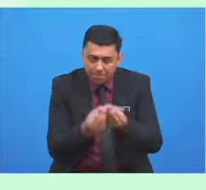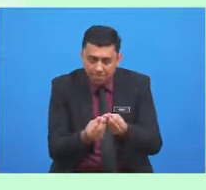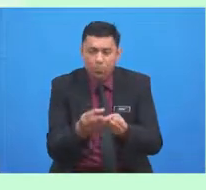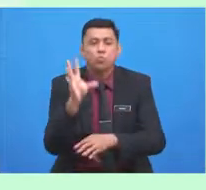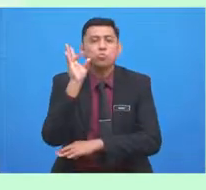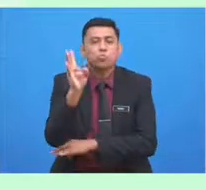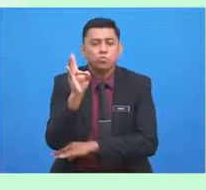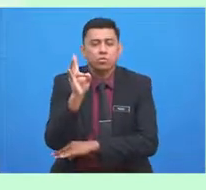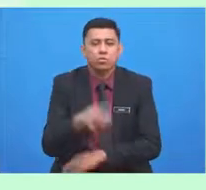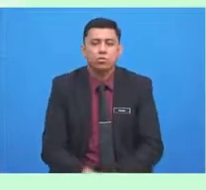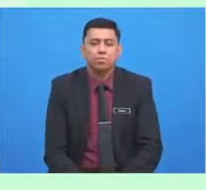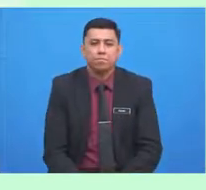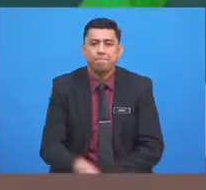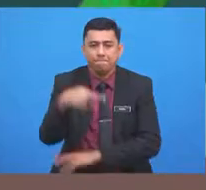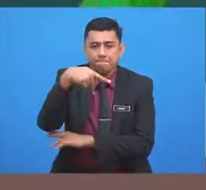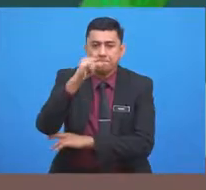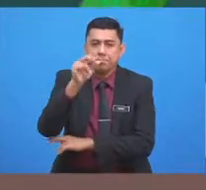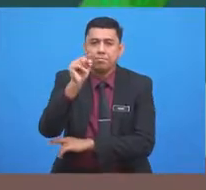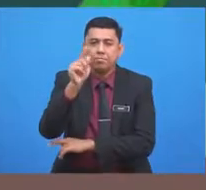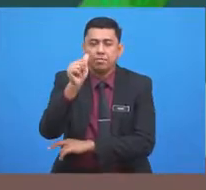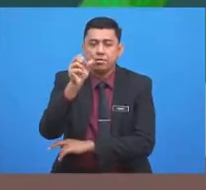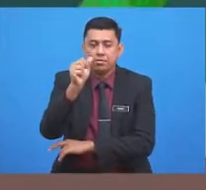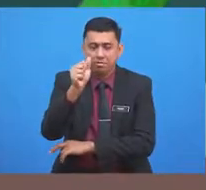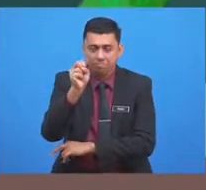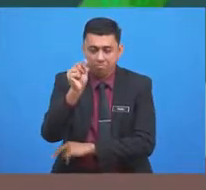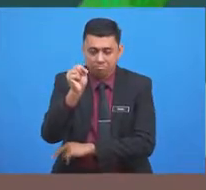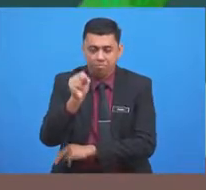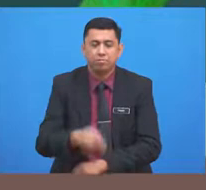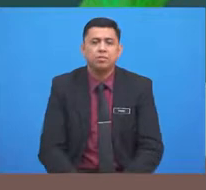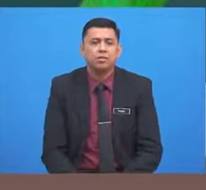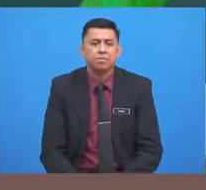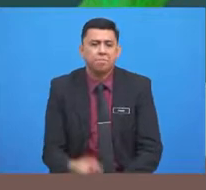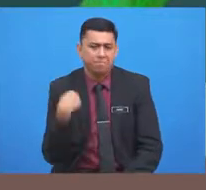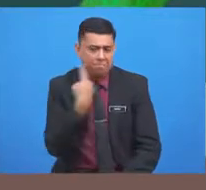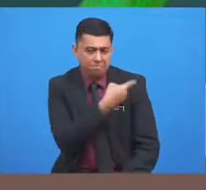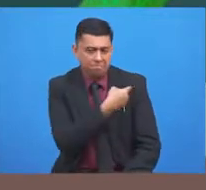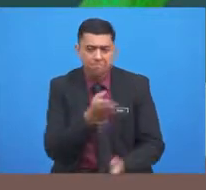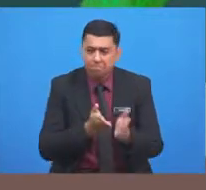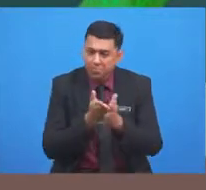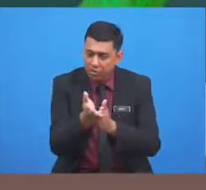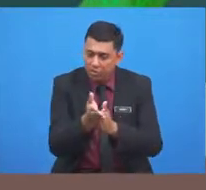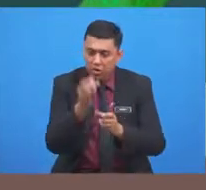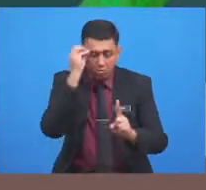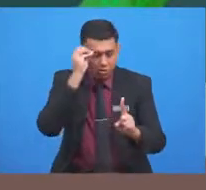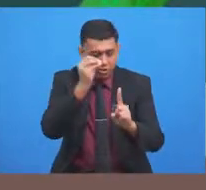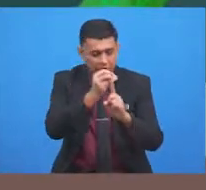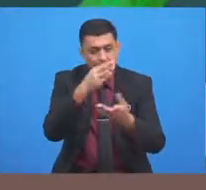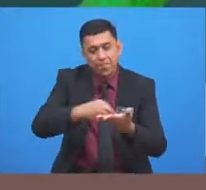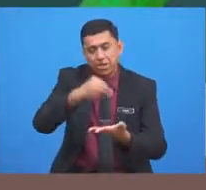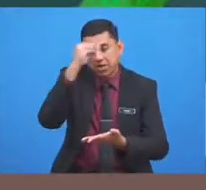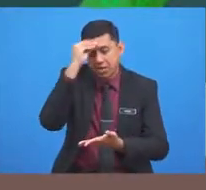dan 7. Pintasan. Baiklah pelajar-pelajar, kita akan meneruskan objektif pembelajaran